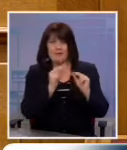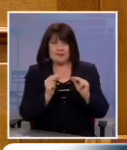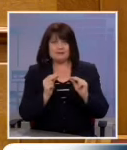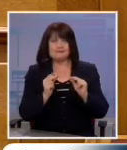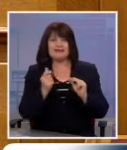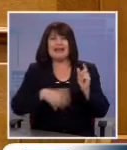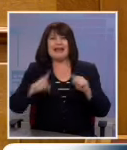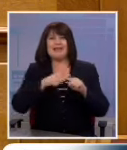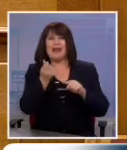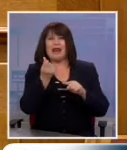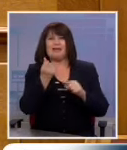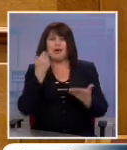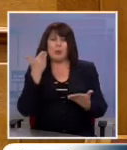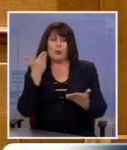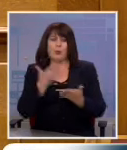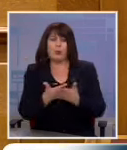στεγνώνοντας τη χώρα από ρευστό,